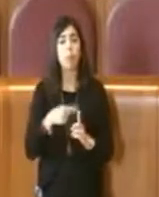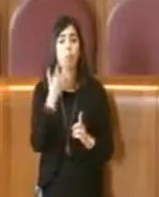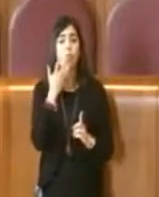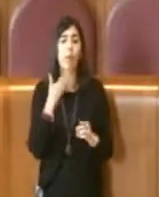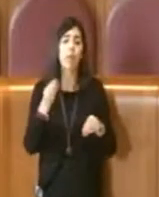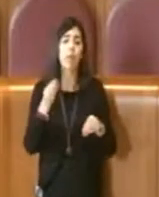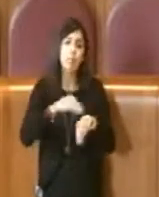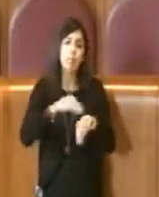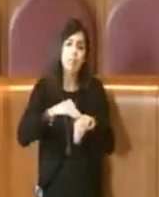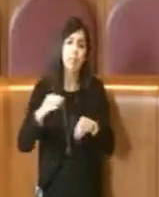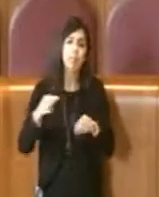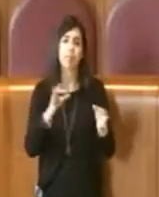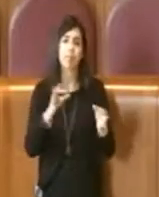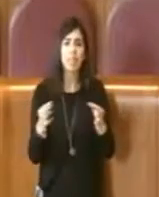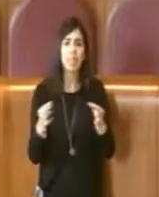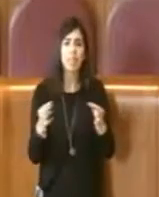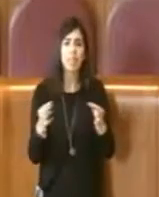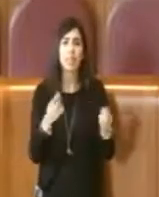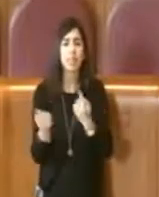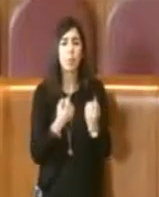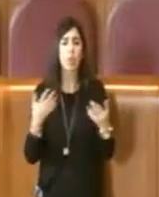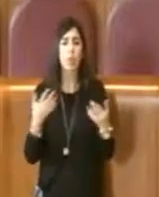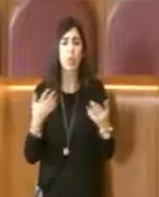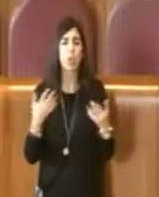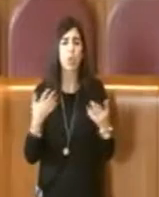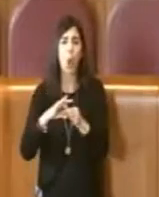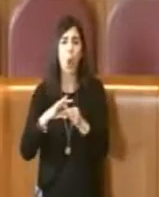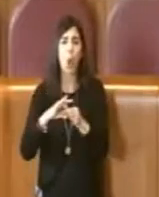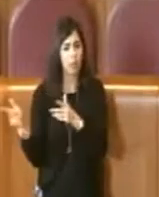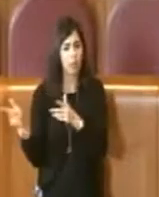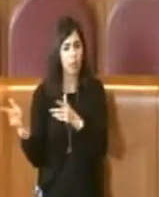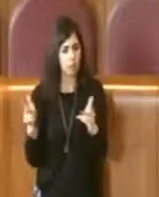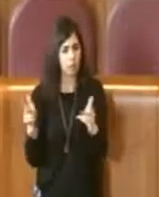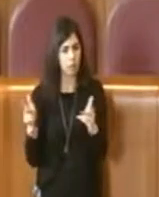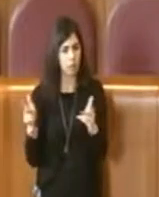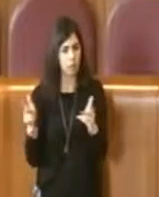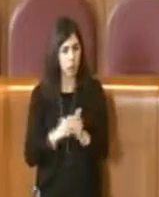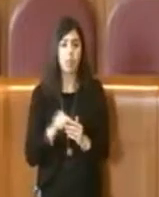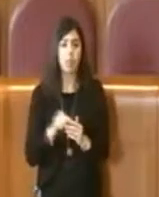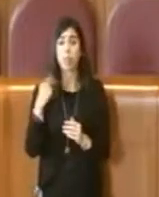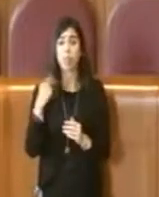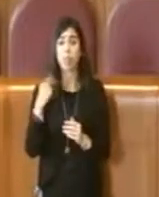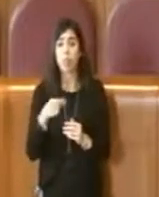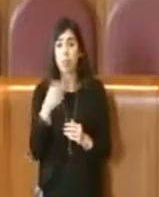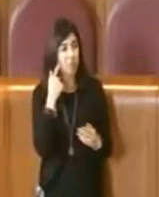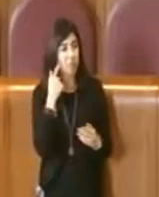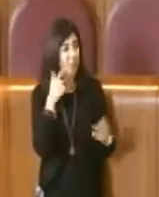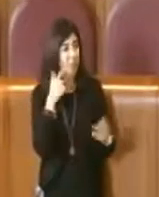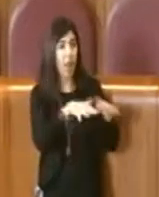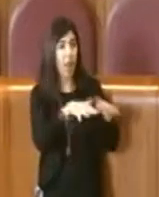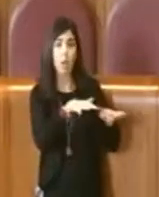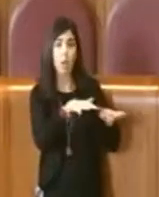aggiustare insomma un po la manovra già di giunta e quindi